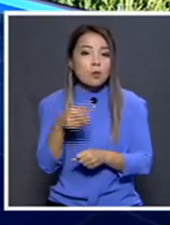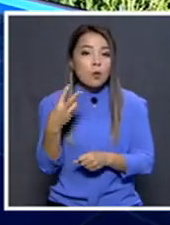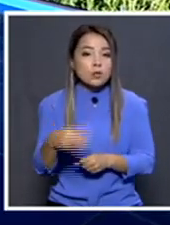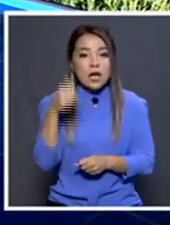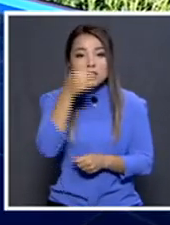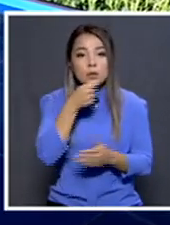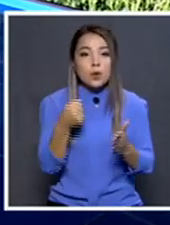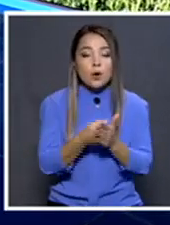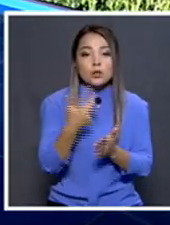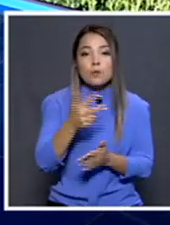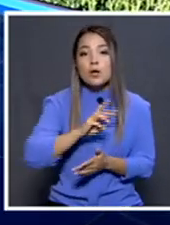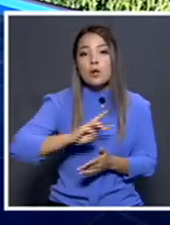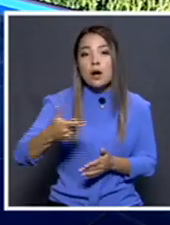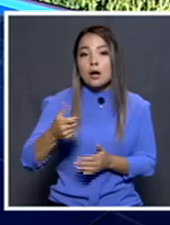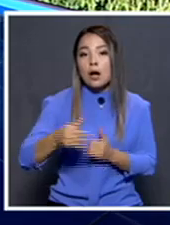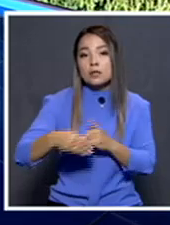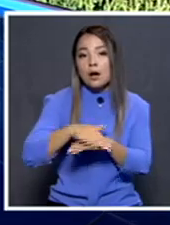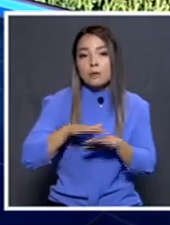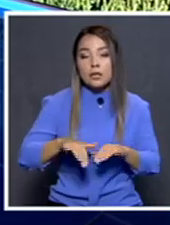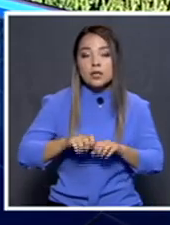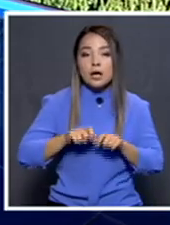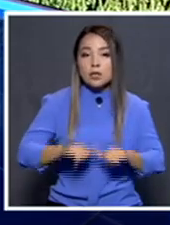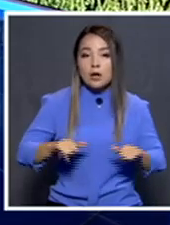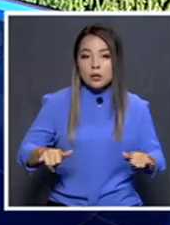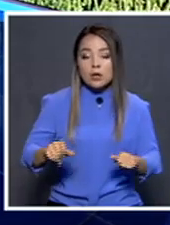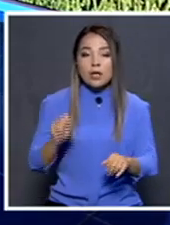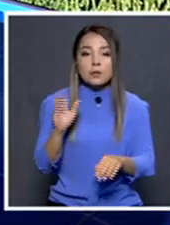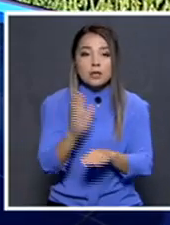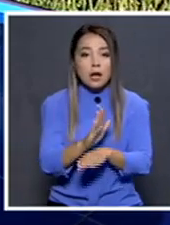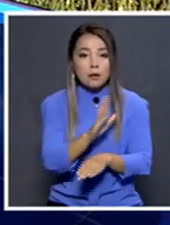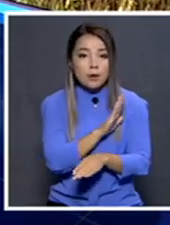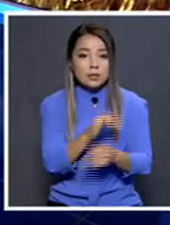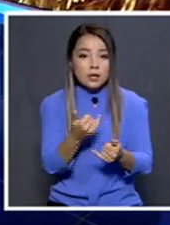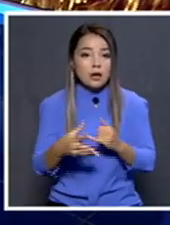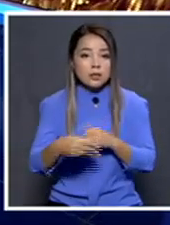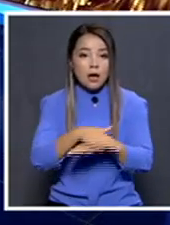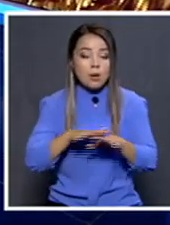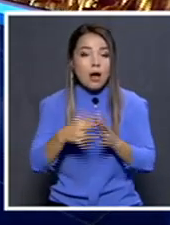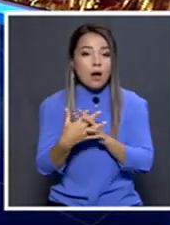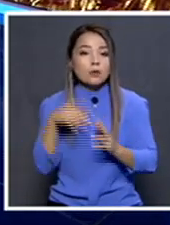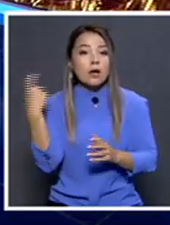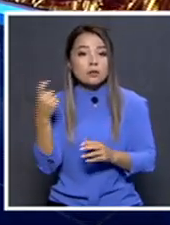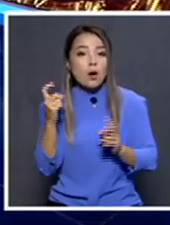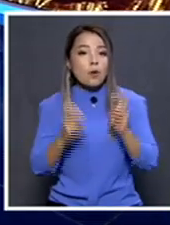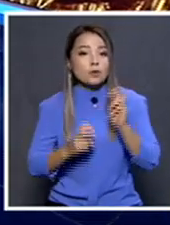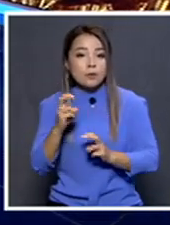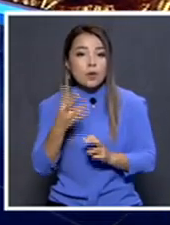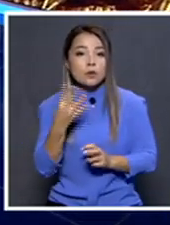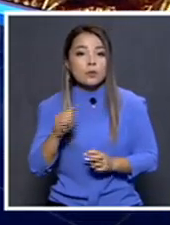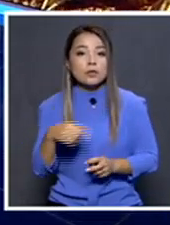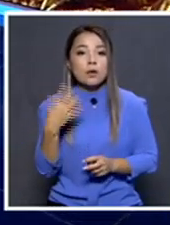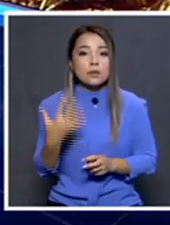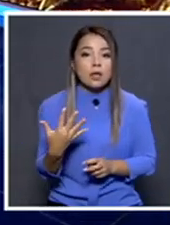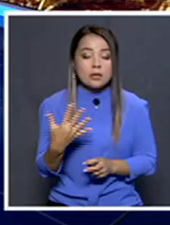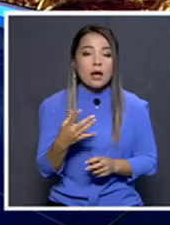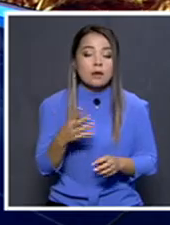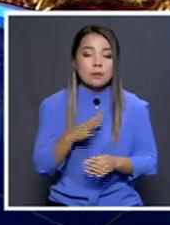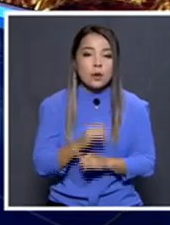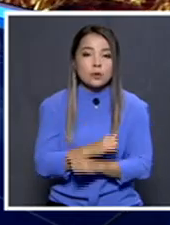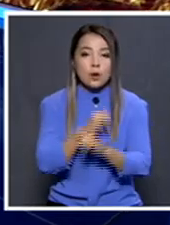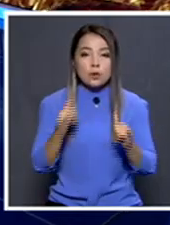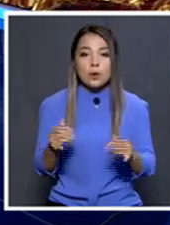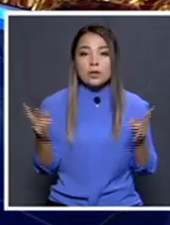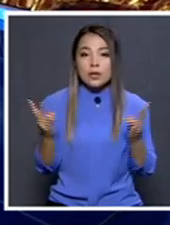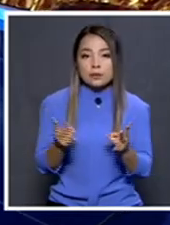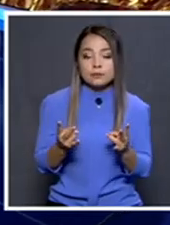жылға қарай 3 миллион гектарға жеткізуді тапсырды. Бұл қадамның арқасында ауыл шаруашылық өнімдерінің көлемі 4,5 есеге